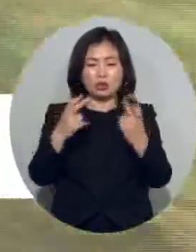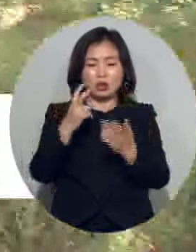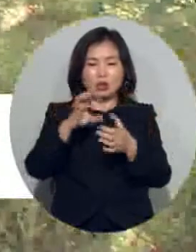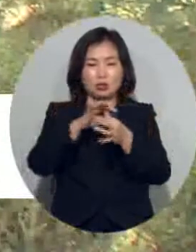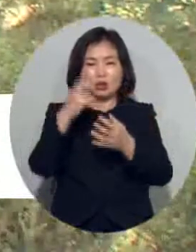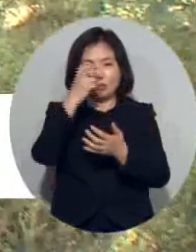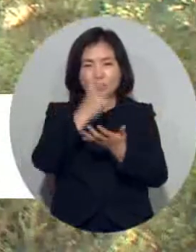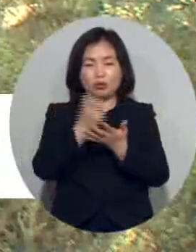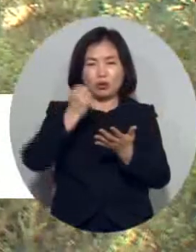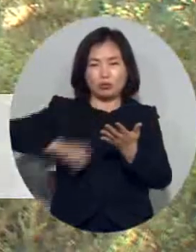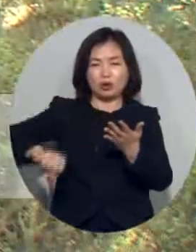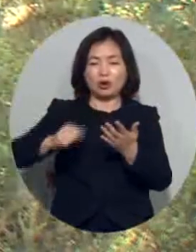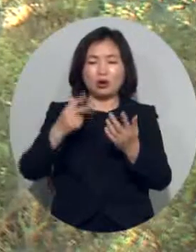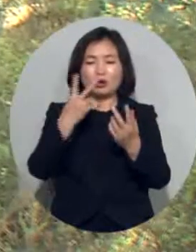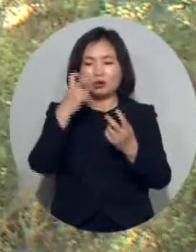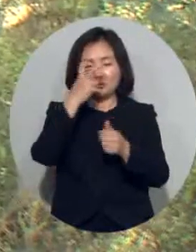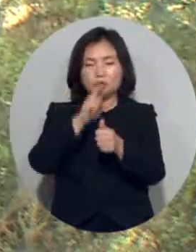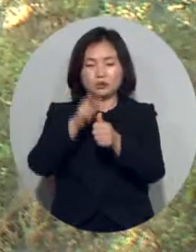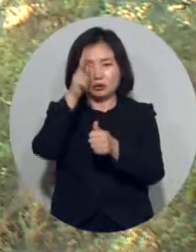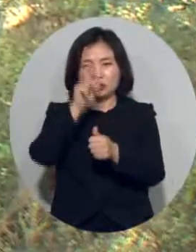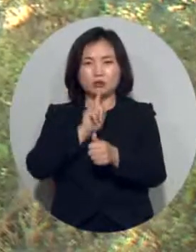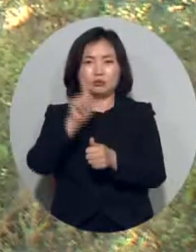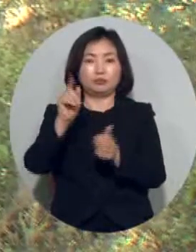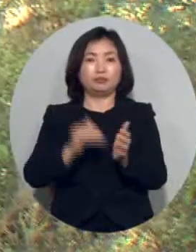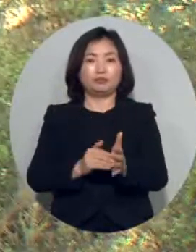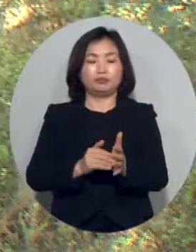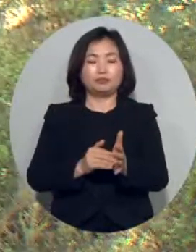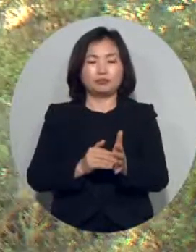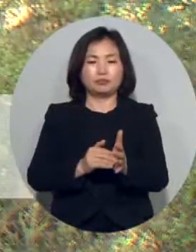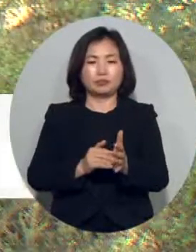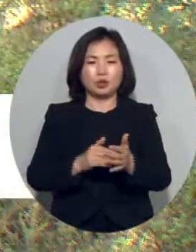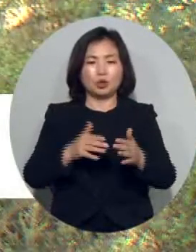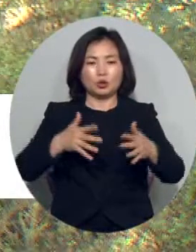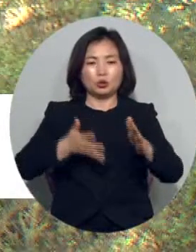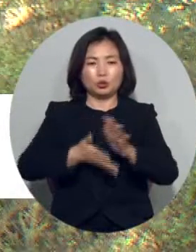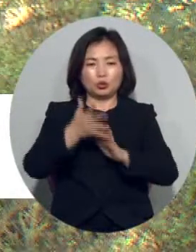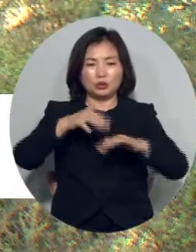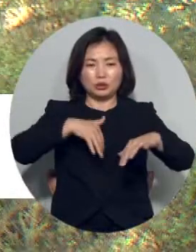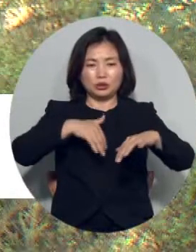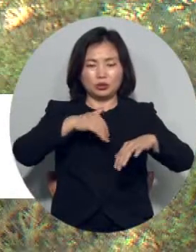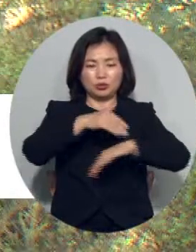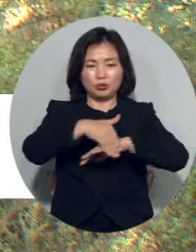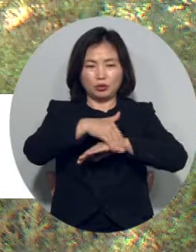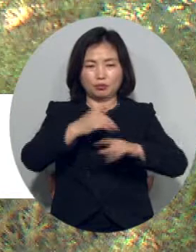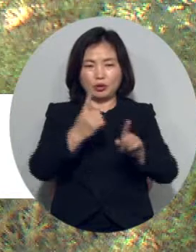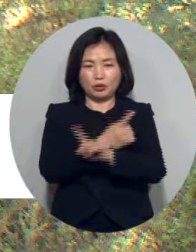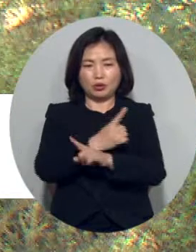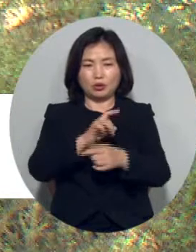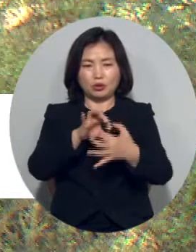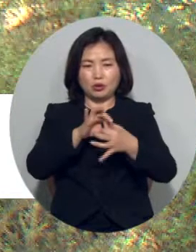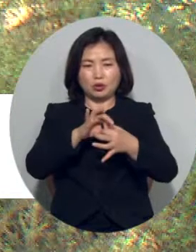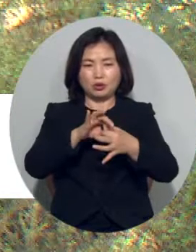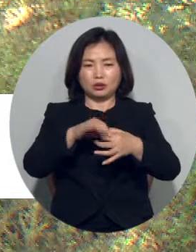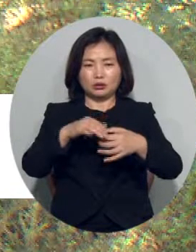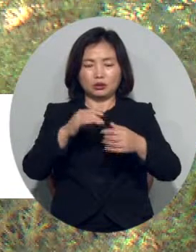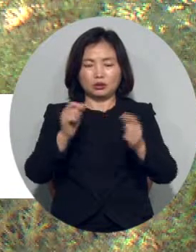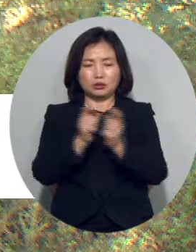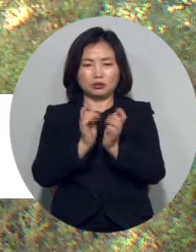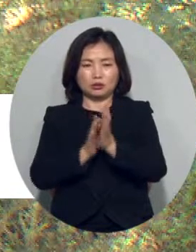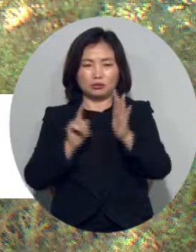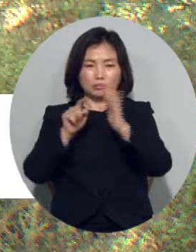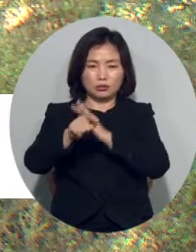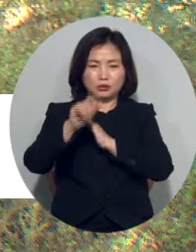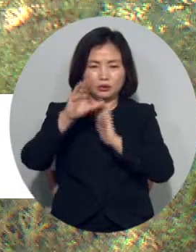위반 혐의로 검찰에 송치했습니다. 도시계획 시설 변경 관련 부서에서 현장 갔을